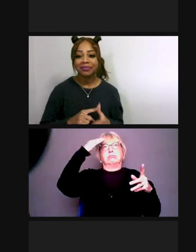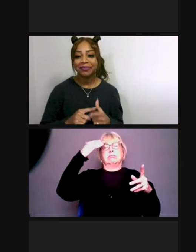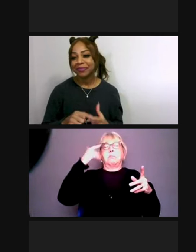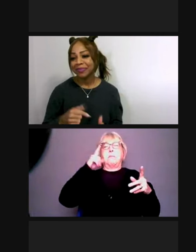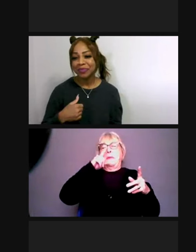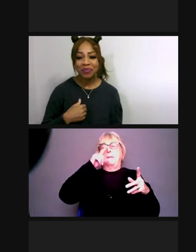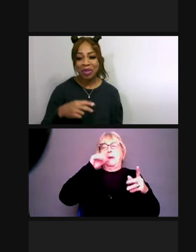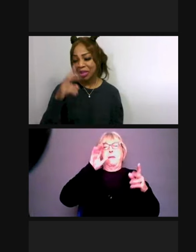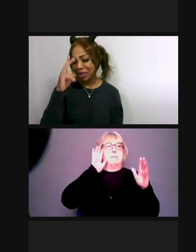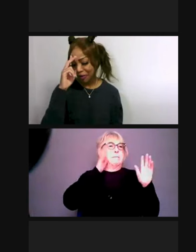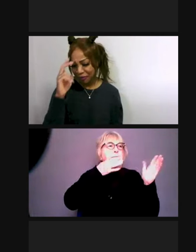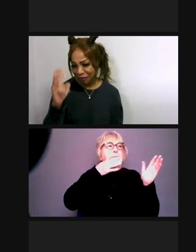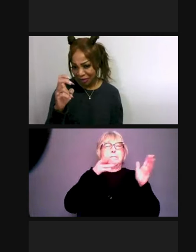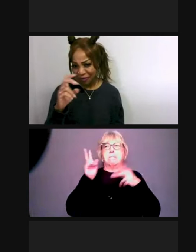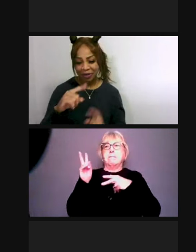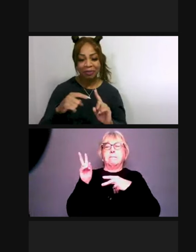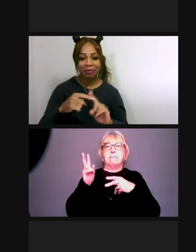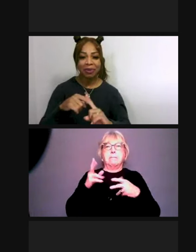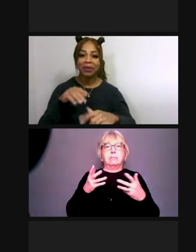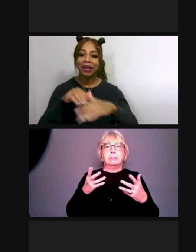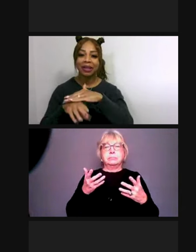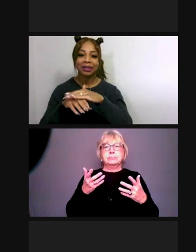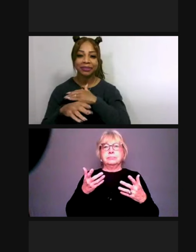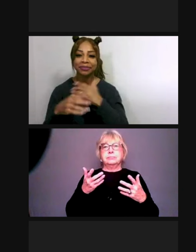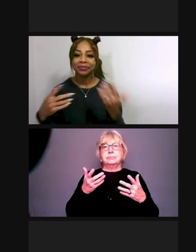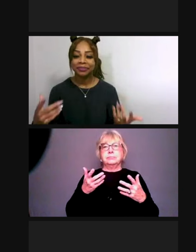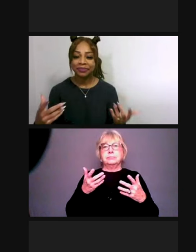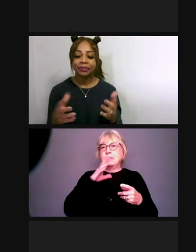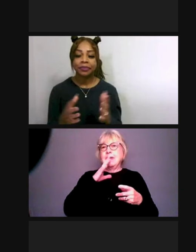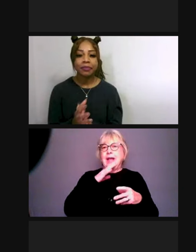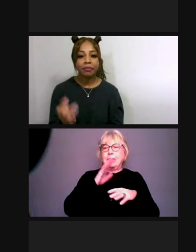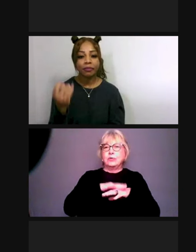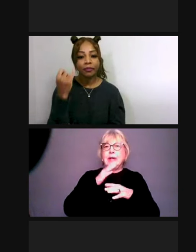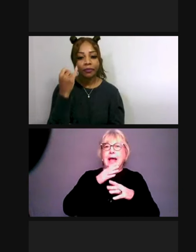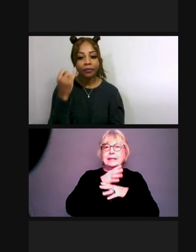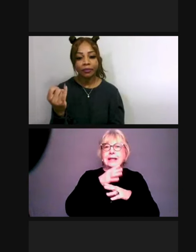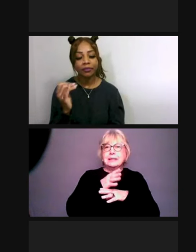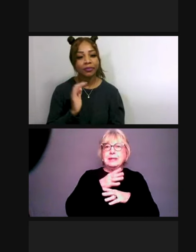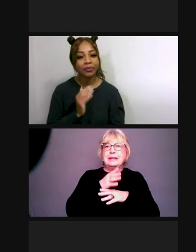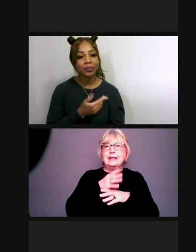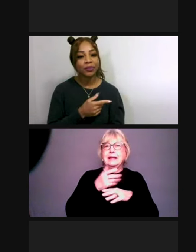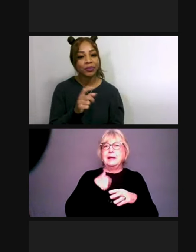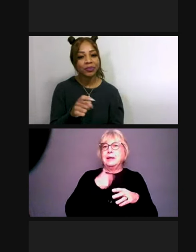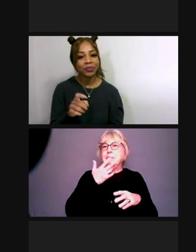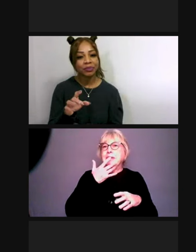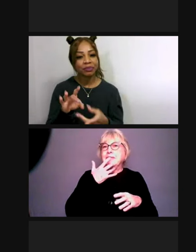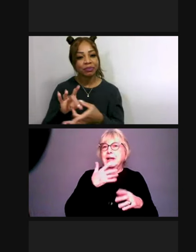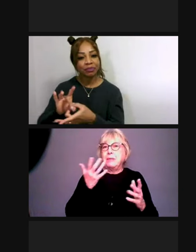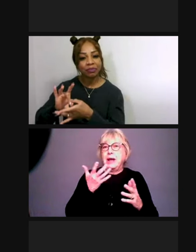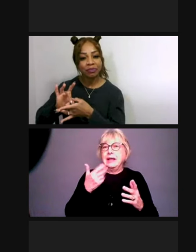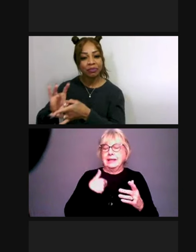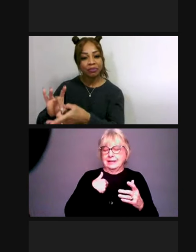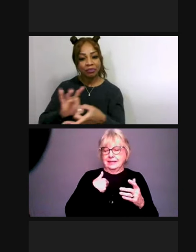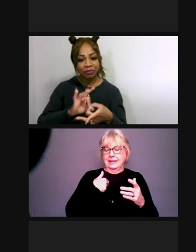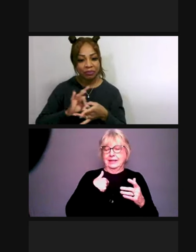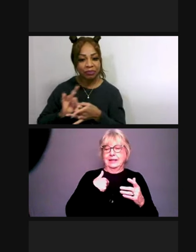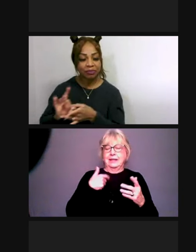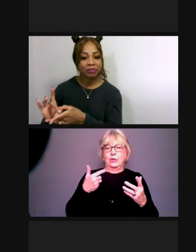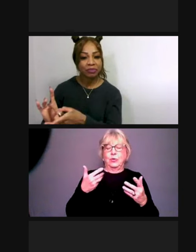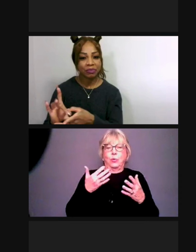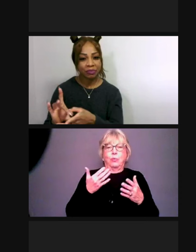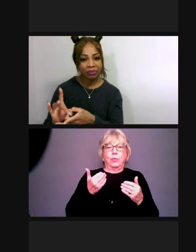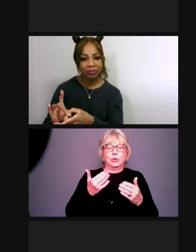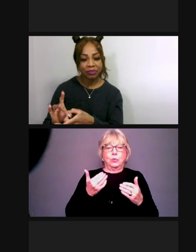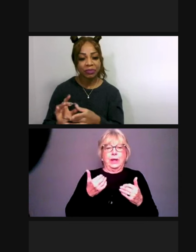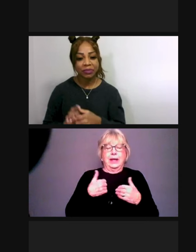Ensuite, et lorsqu'on parle d'accessibilité, ma chose préférée, c'est que nos besoins sont